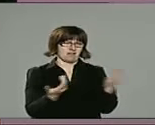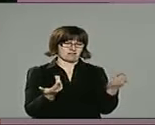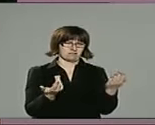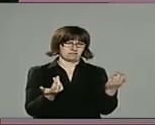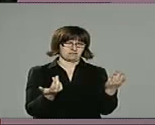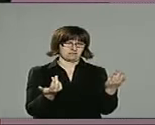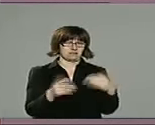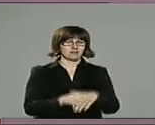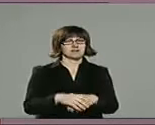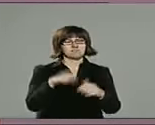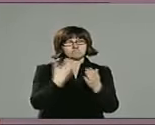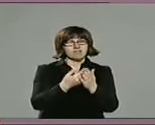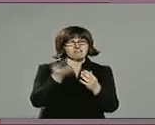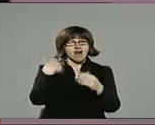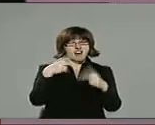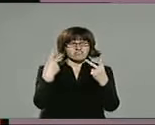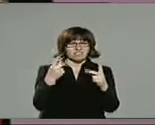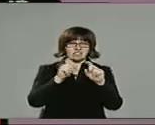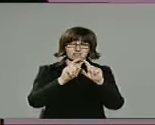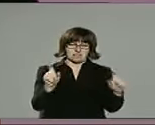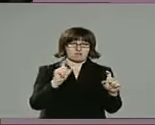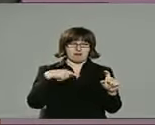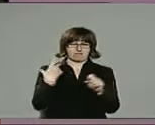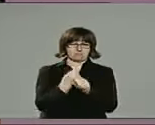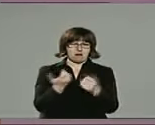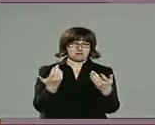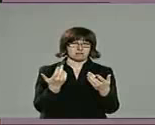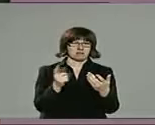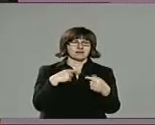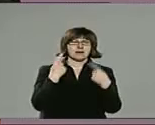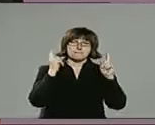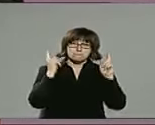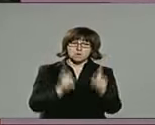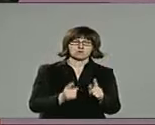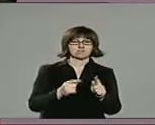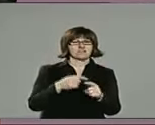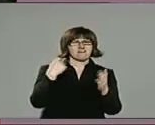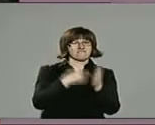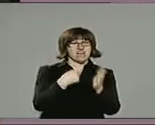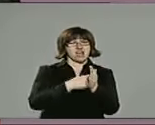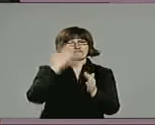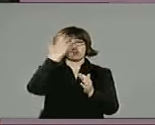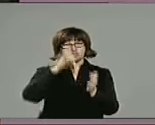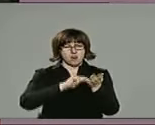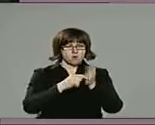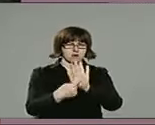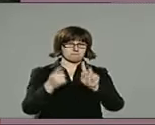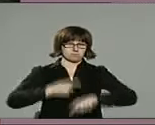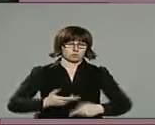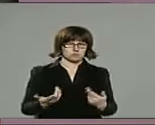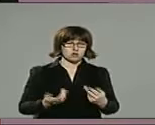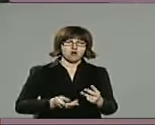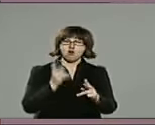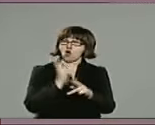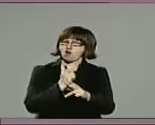und Genossen. Und das vielleicht Wichtigste dabei, bei allem, was wir tun, müssen unsere Wertvorstellungen erkennbar sein. Es wird